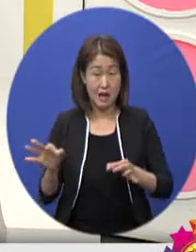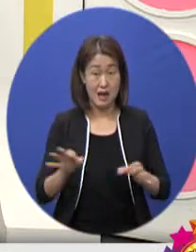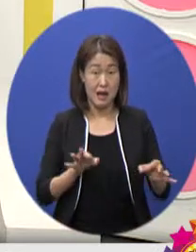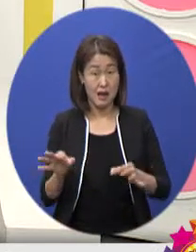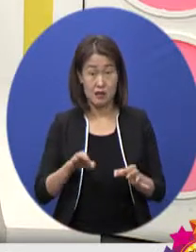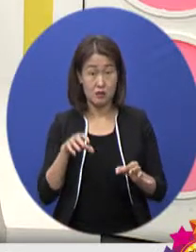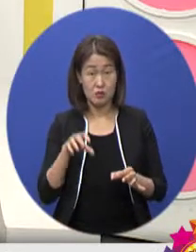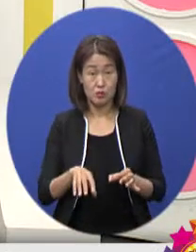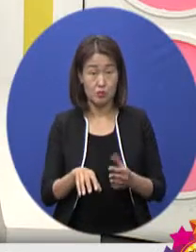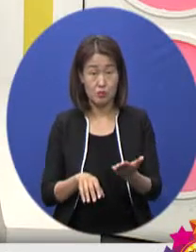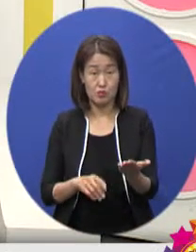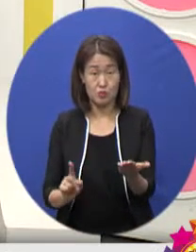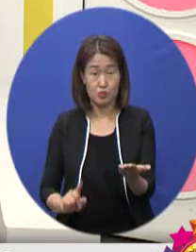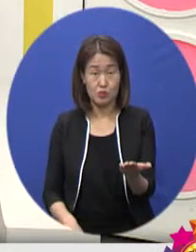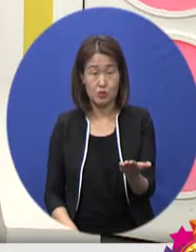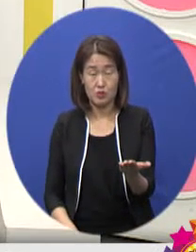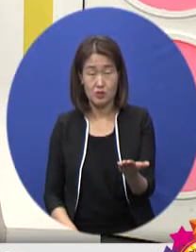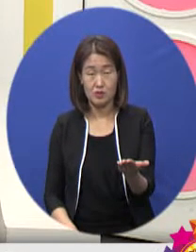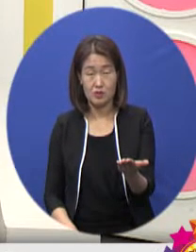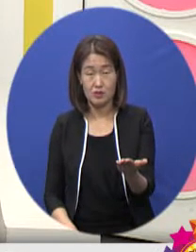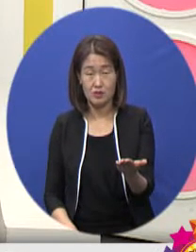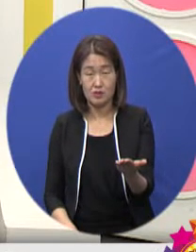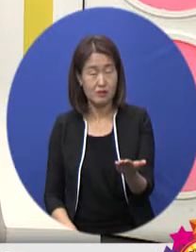장사하시는 곳은? 여기 이제